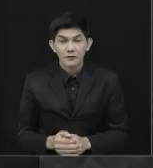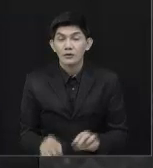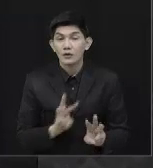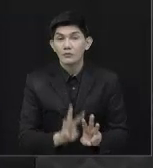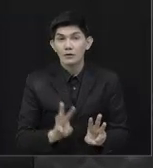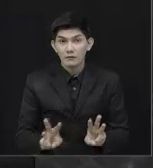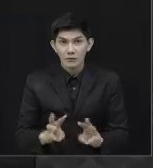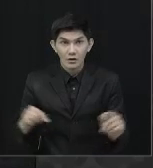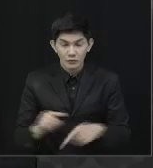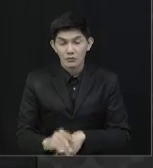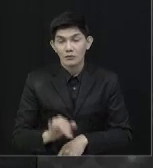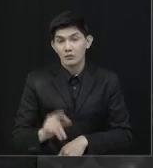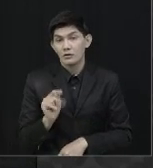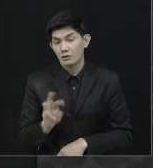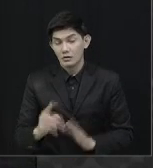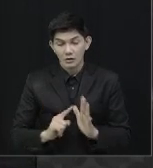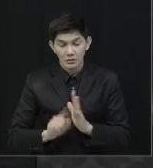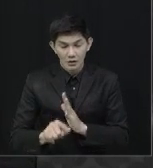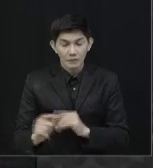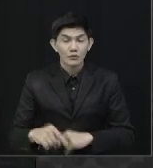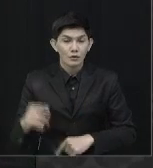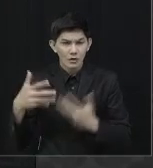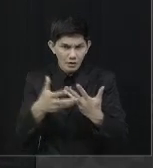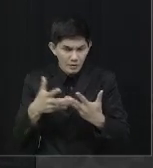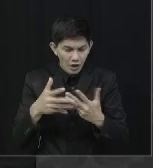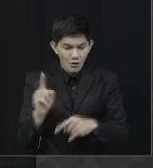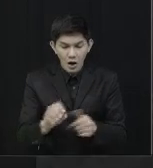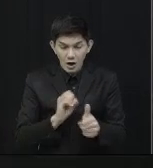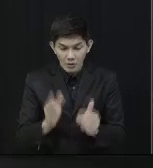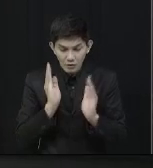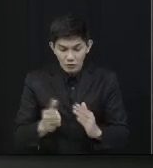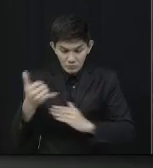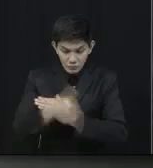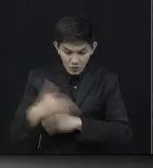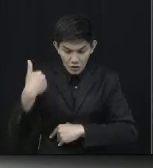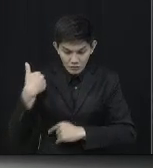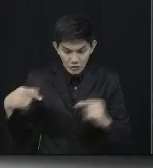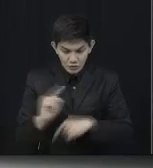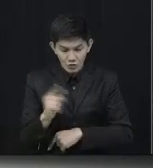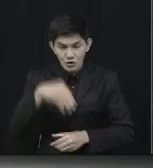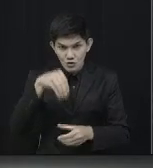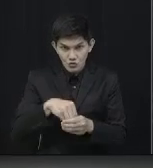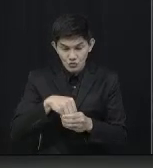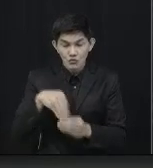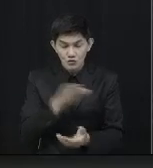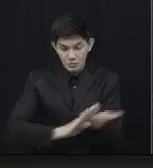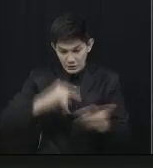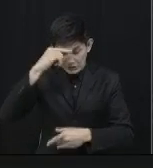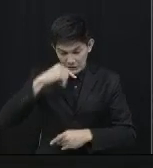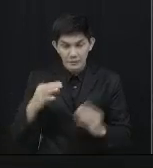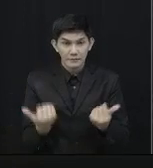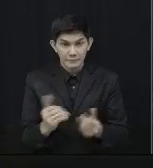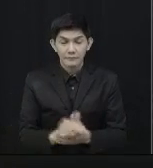เว็บไซต์นิตยสารไทมส์ของสหรัฐนะคะเผยแพร่บทความให้คำแนะนำชาวต่างชาติในการพำนักอยู่ในประเทศไทยในช่วง